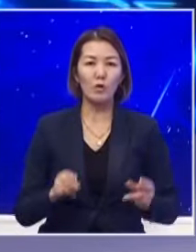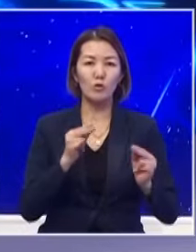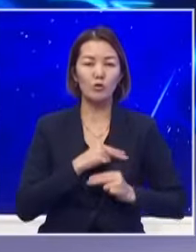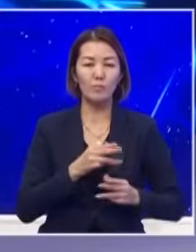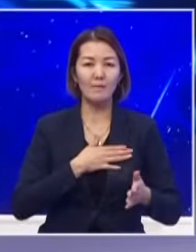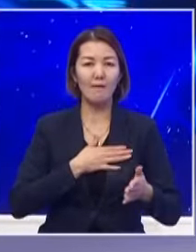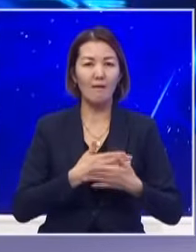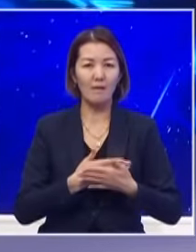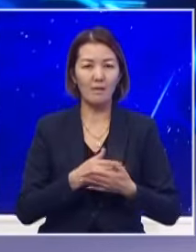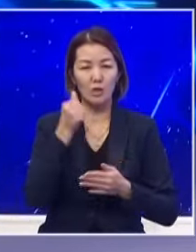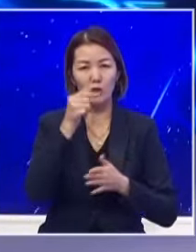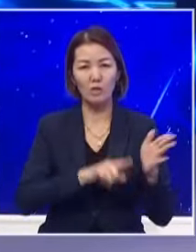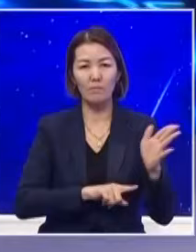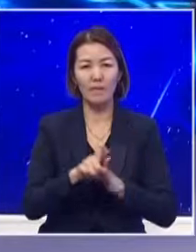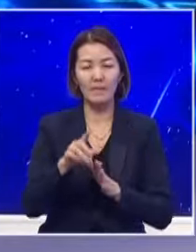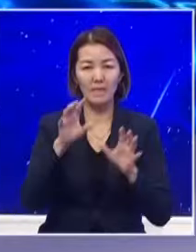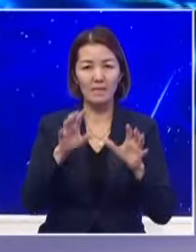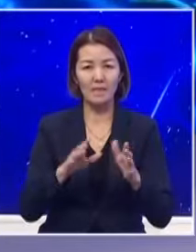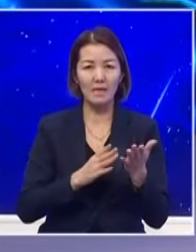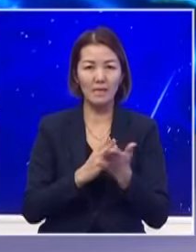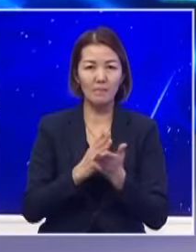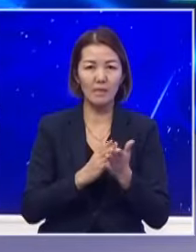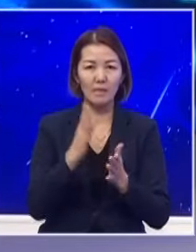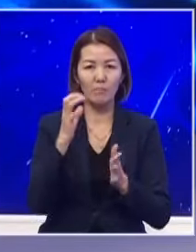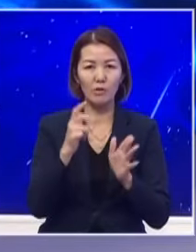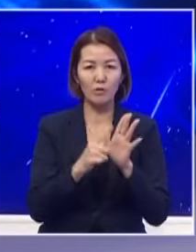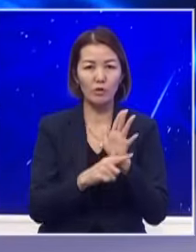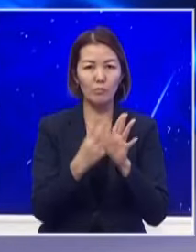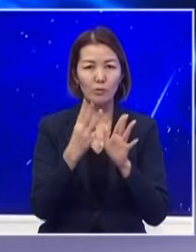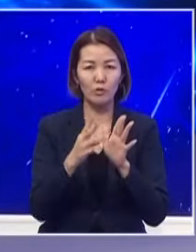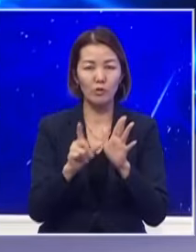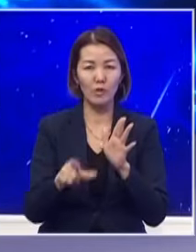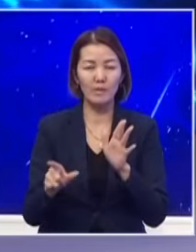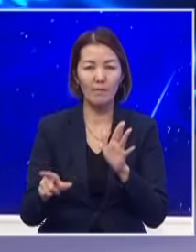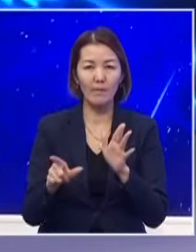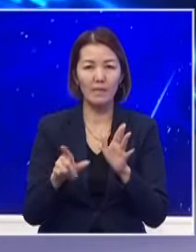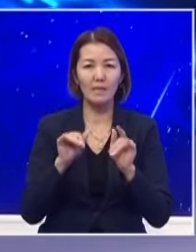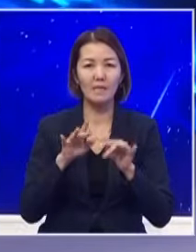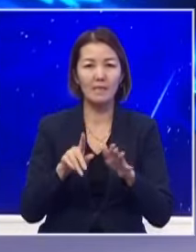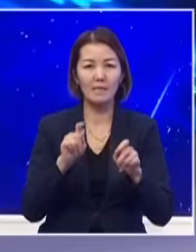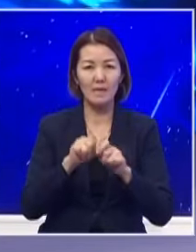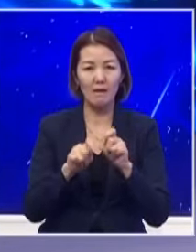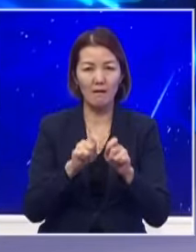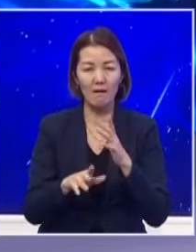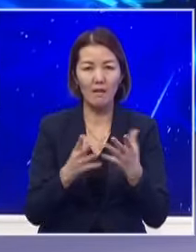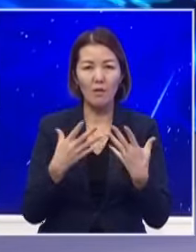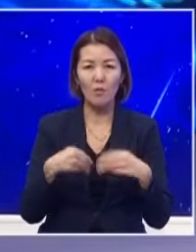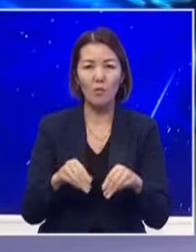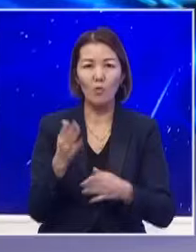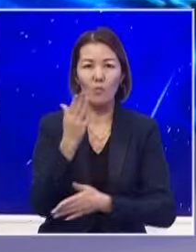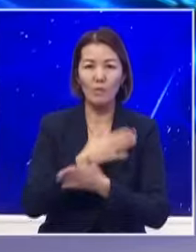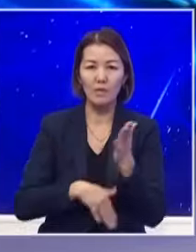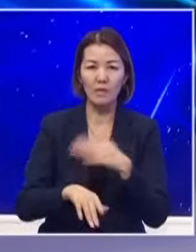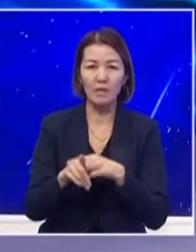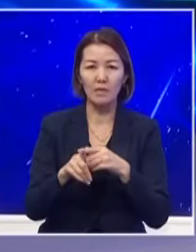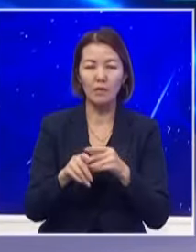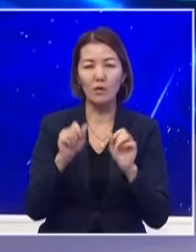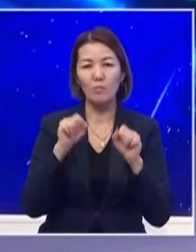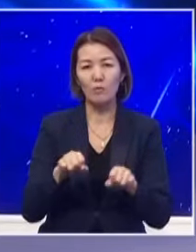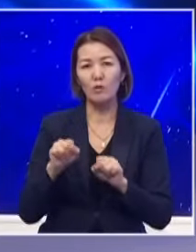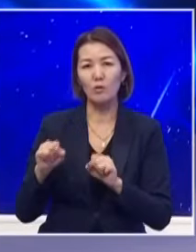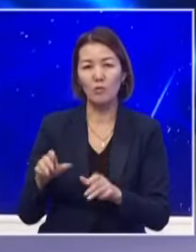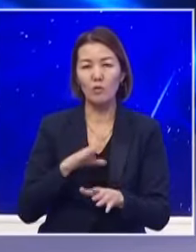Прокурорлар жұмысы қарқынды. Жыл басынан заң қызметкерлері 573 азаматтық іс қараған. Онда қоғамның мүмкіндігі шектеулі жандардың